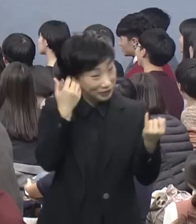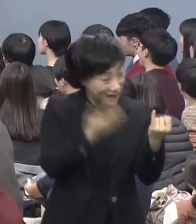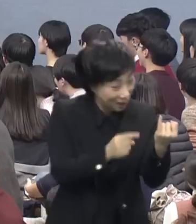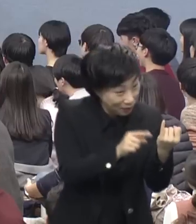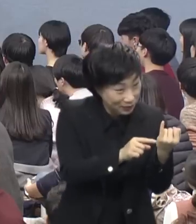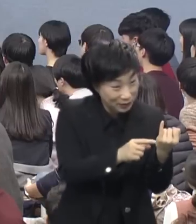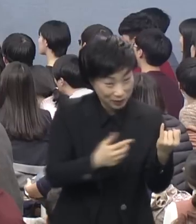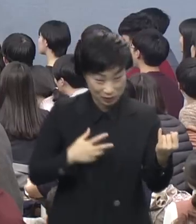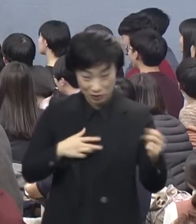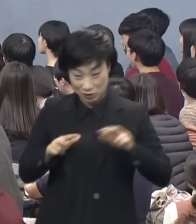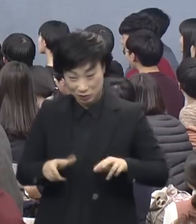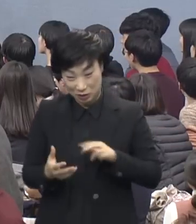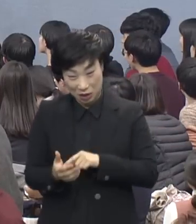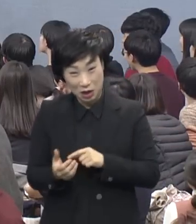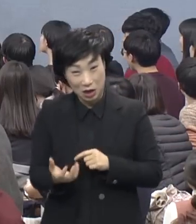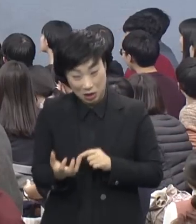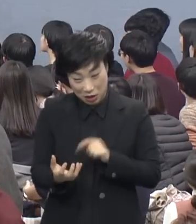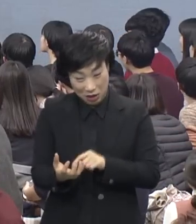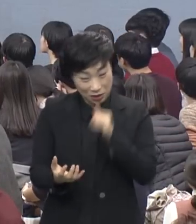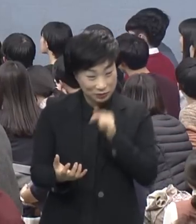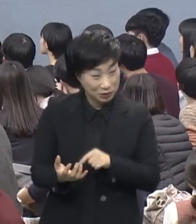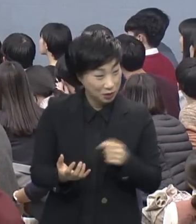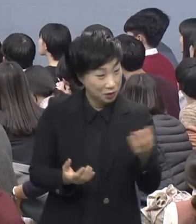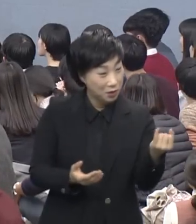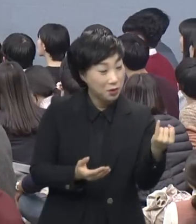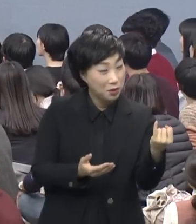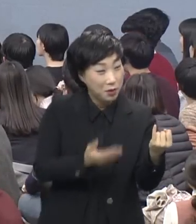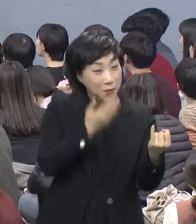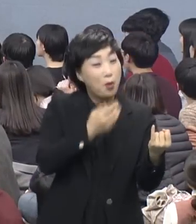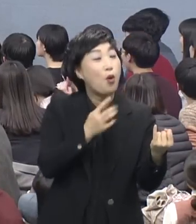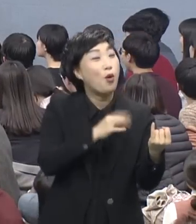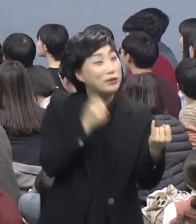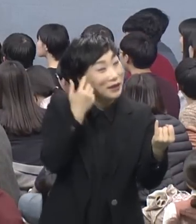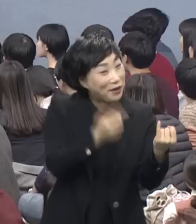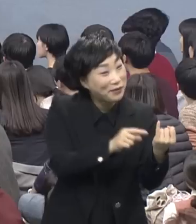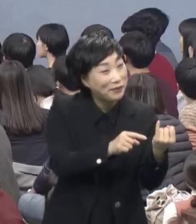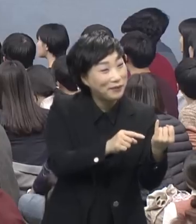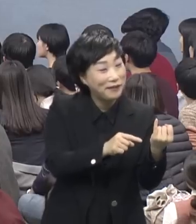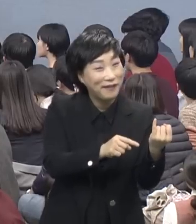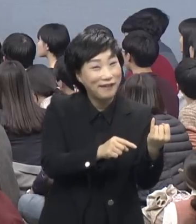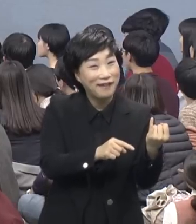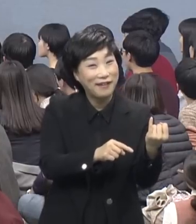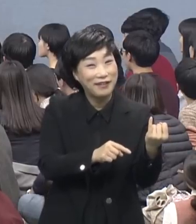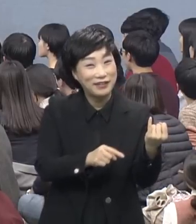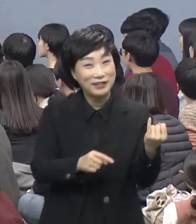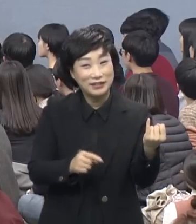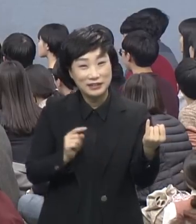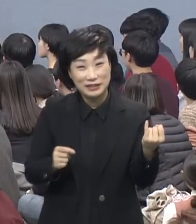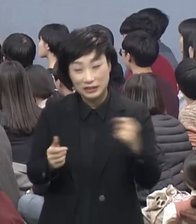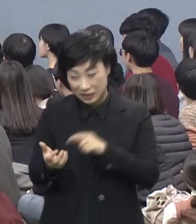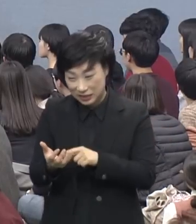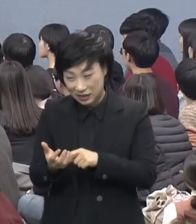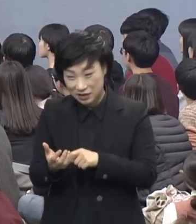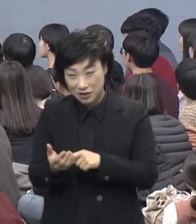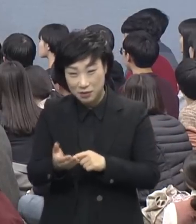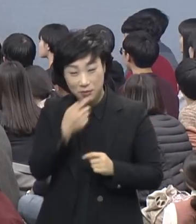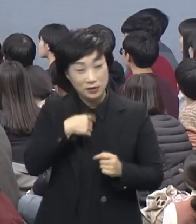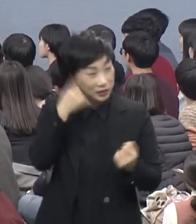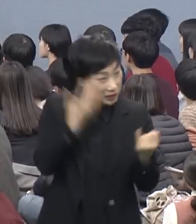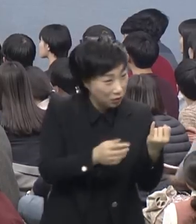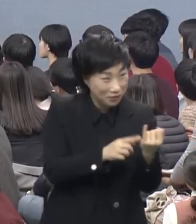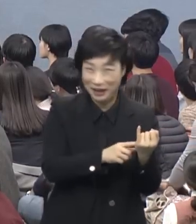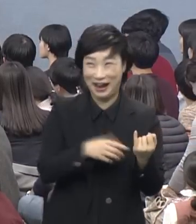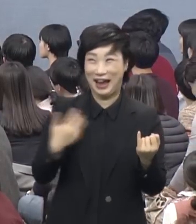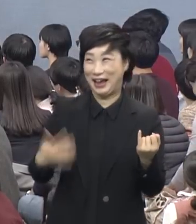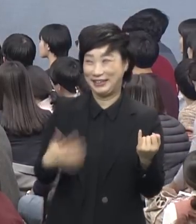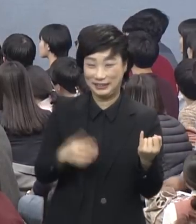네가 이 사과를 언제 먹어봤어? 이사가 먹어봤어 안 먹어봤어? 안 먹어봤지.